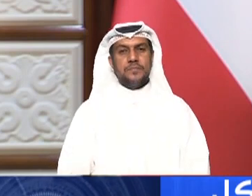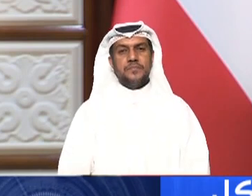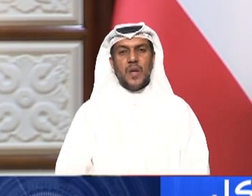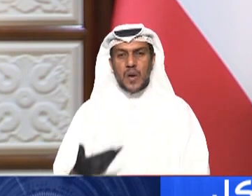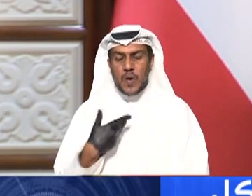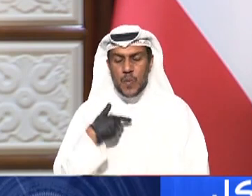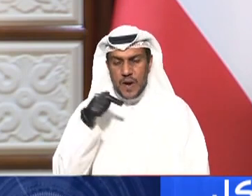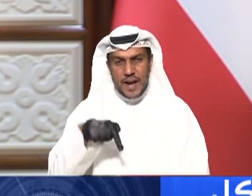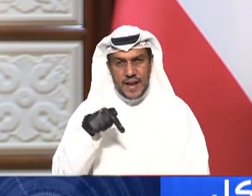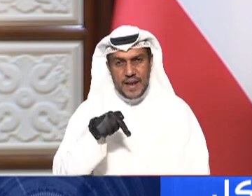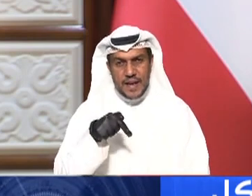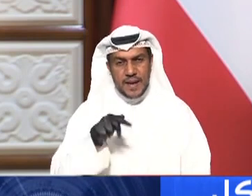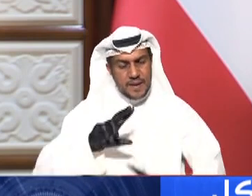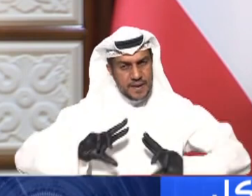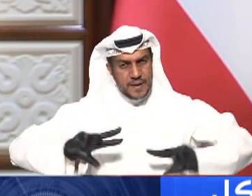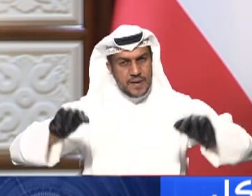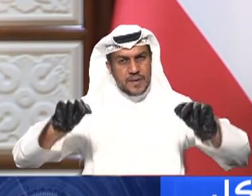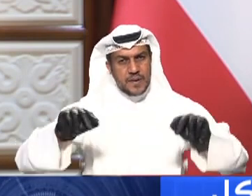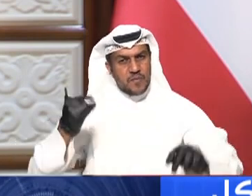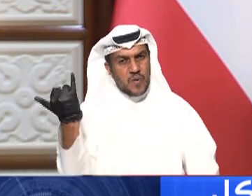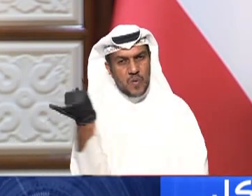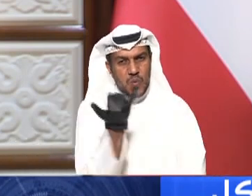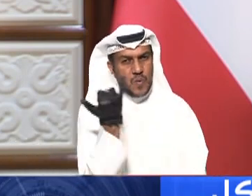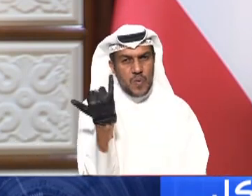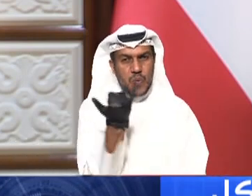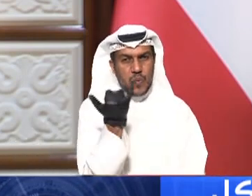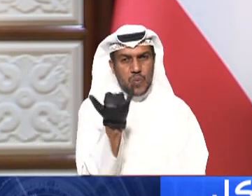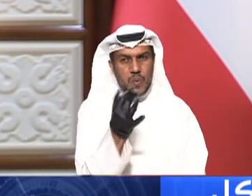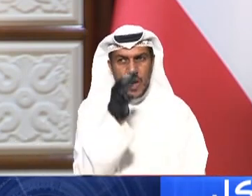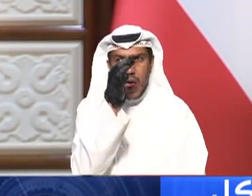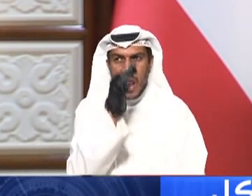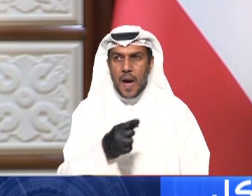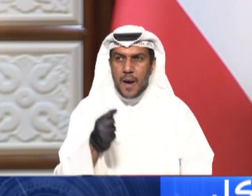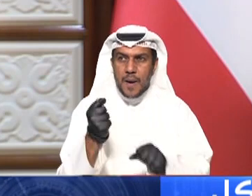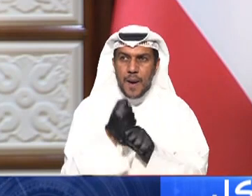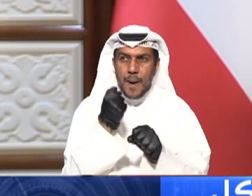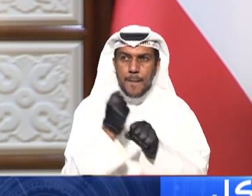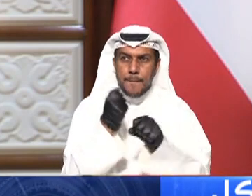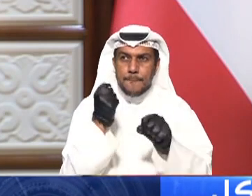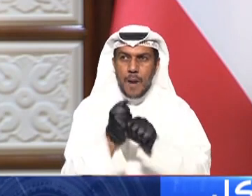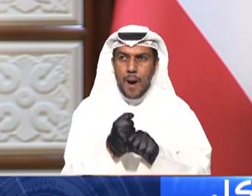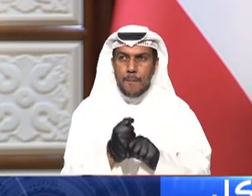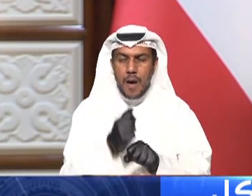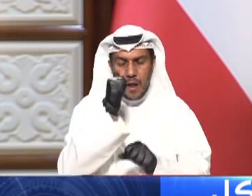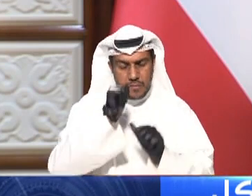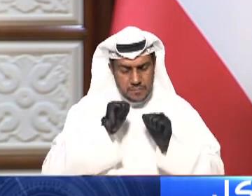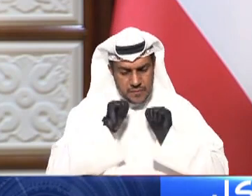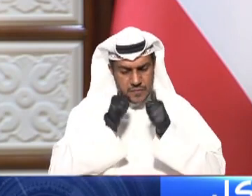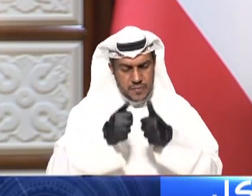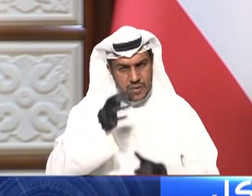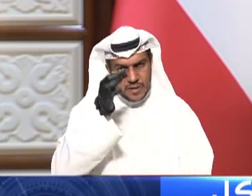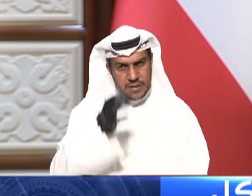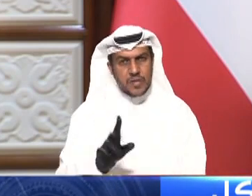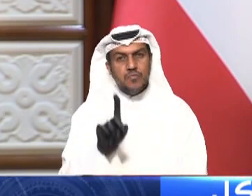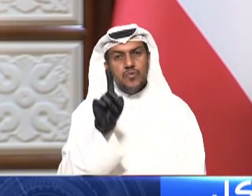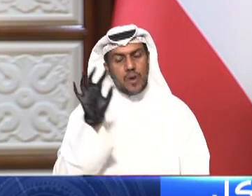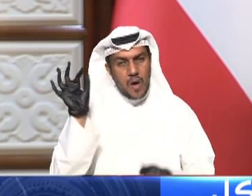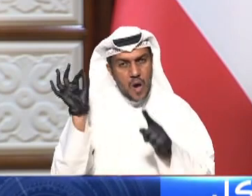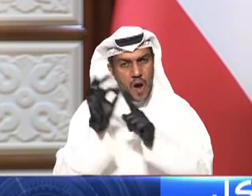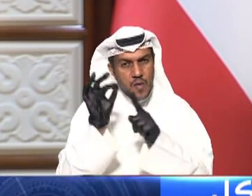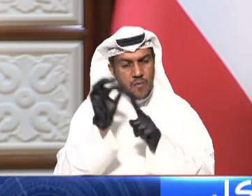نمر في مرحلة الآن تقتضي الالتزام التام، وإن شاء الله يعني نصل إلى